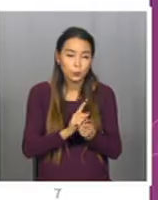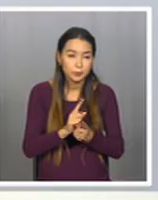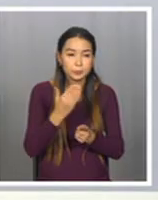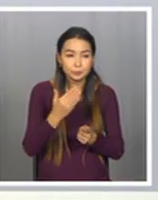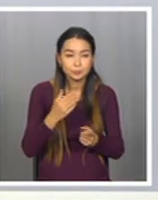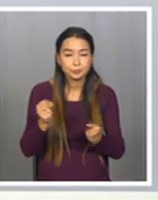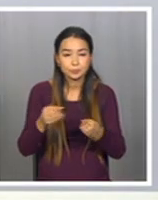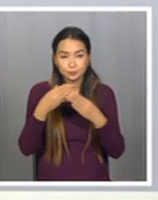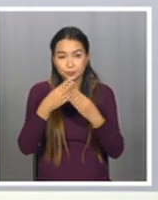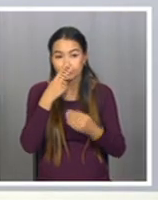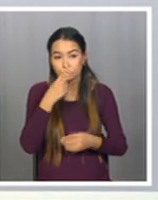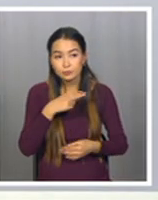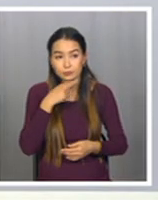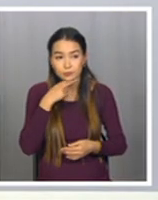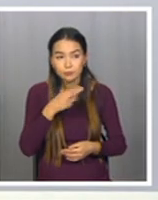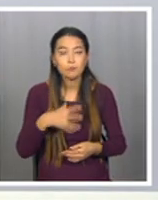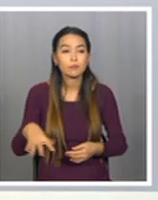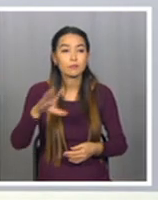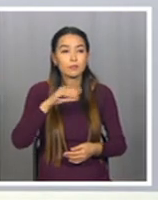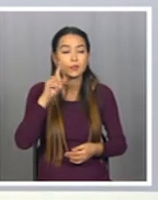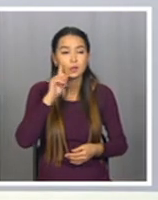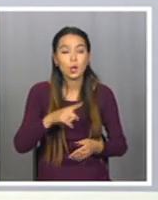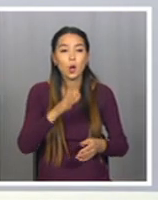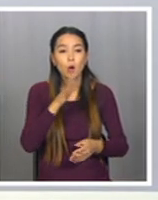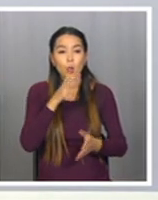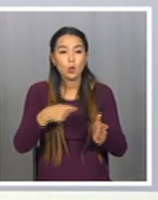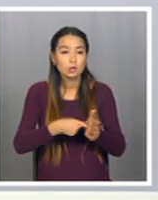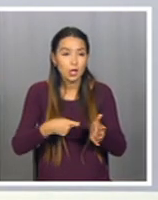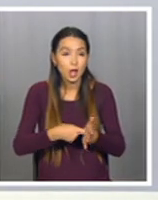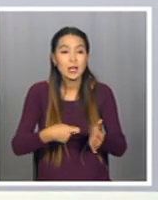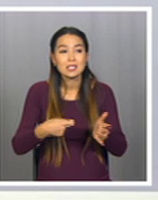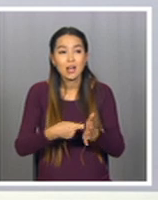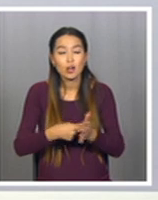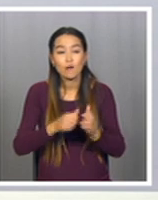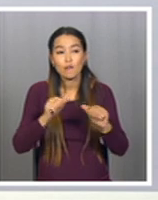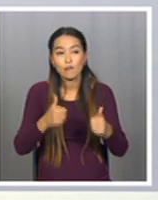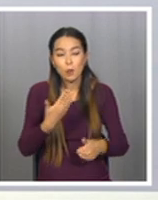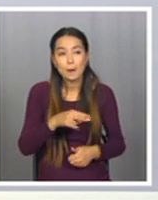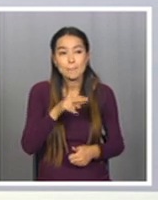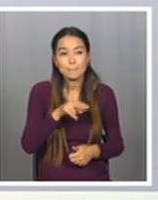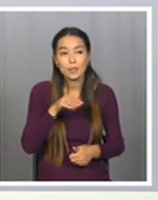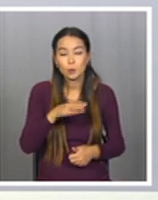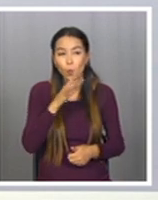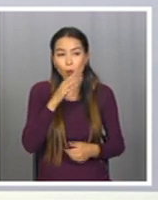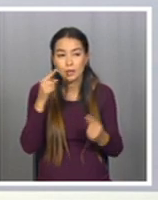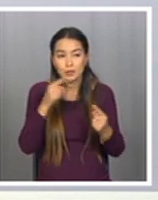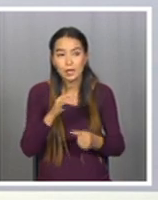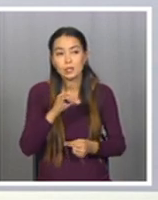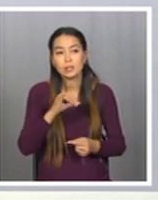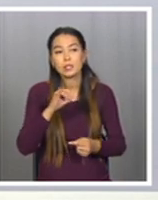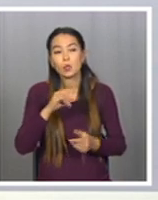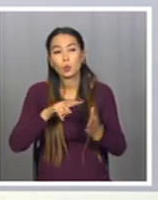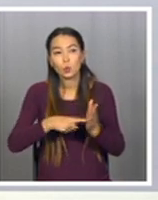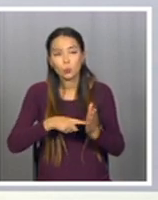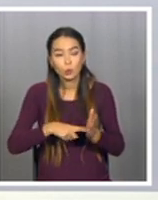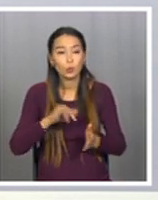өтейік. Барлығымыз білеміз, қуаттың формуласы, яғни бір жерде де уақытқа тәуелді, И көбейтілген